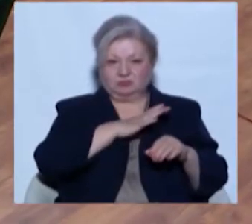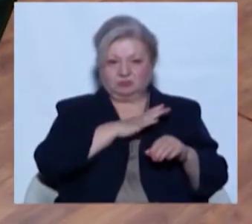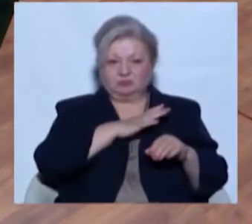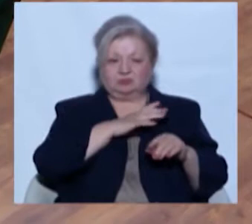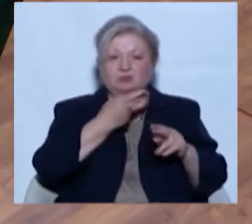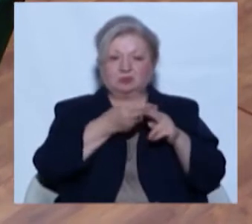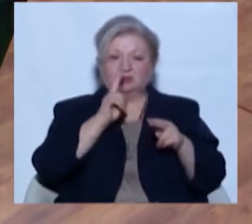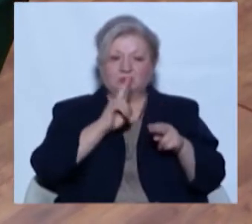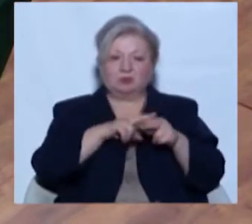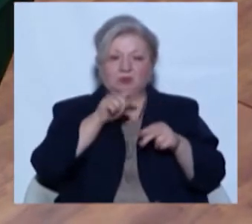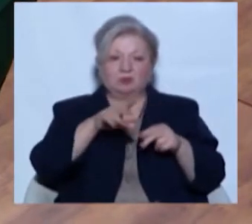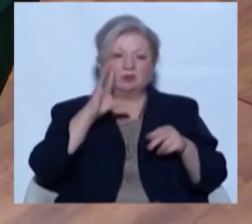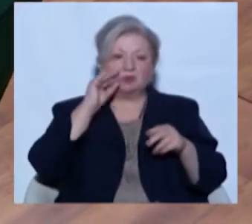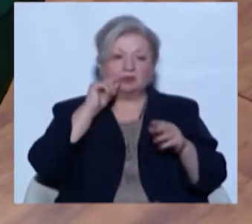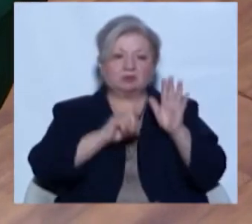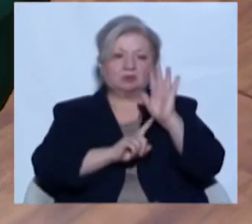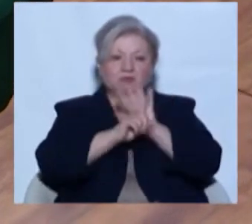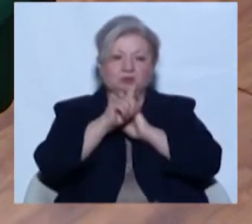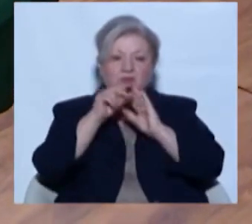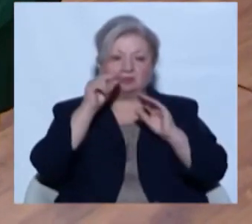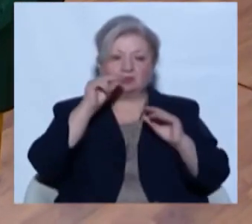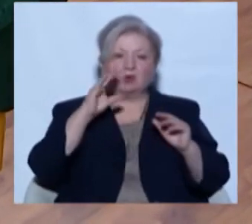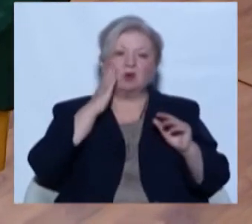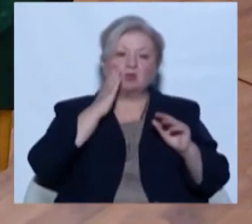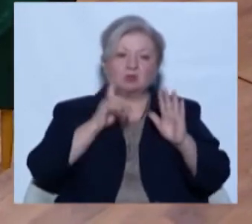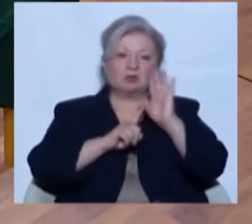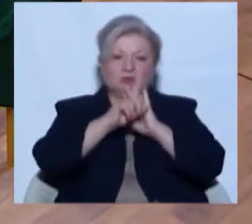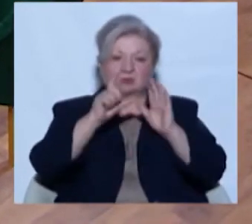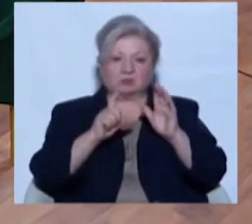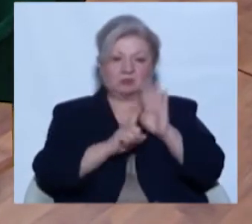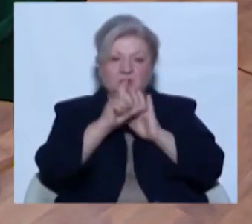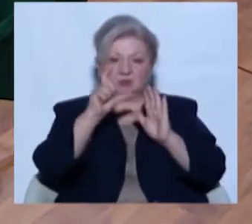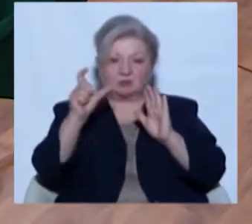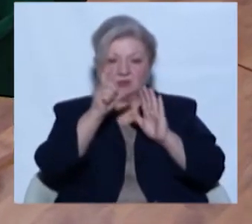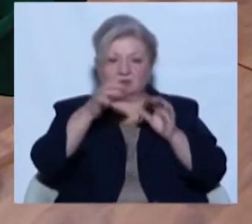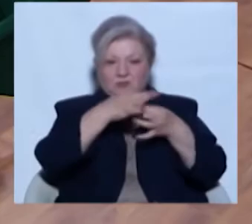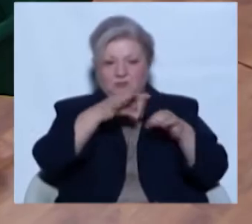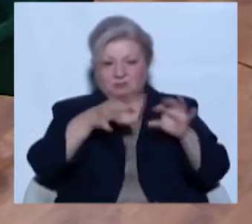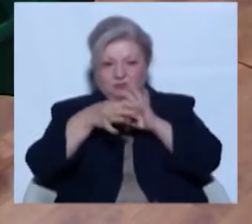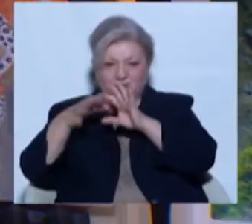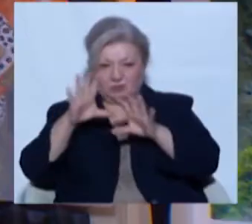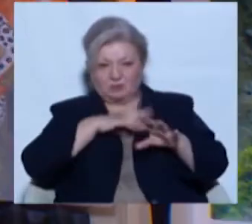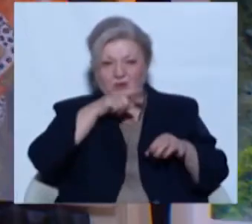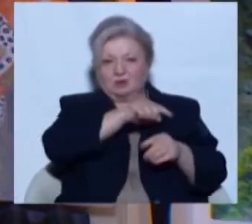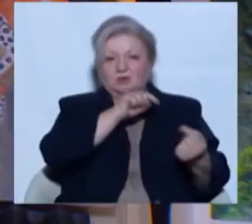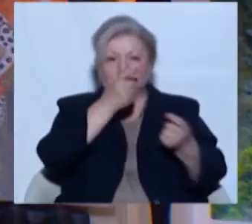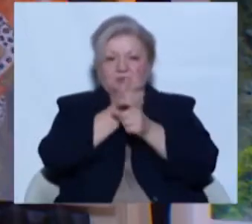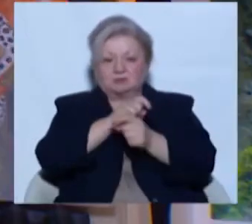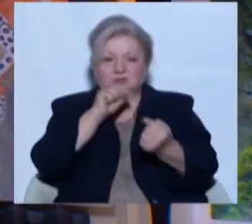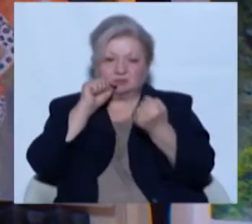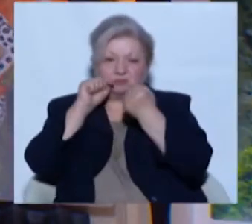Სწორედ ამიტომ, როდესაც დაიწყო ჩეხეთში, რუმინეთში დემოკრატიზაციის პროცესები, ჩაუშესკუ მამის ძალისმიერი